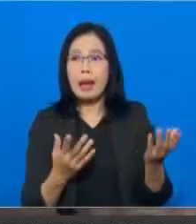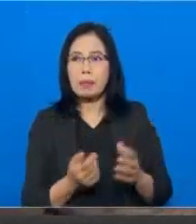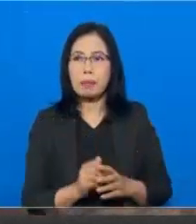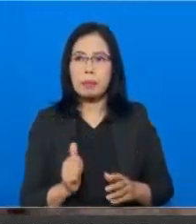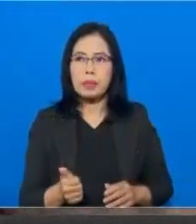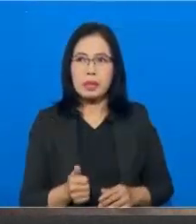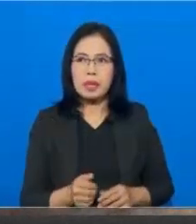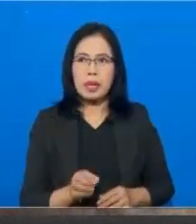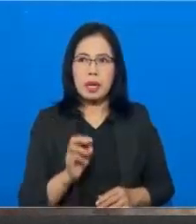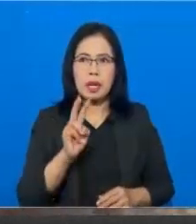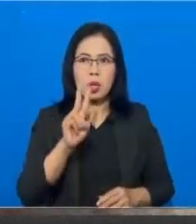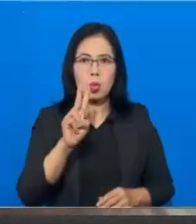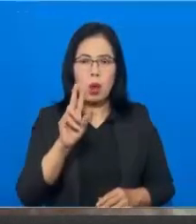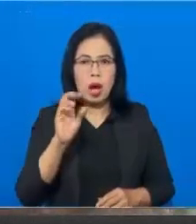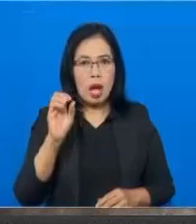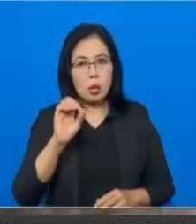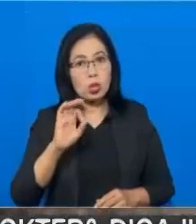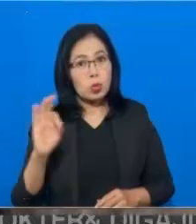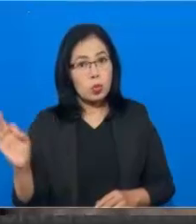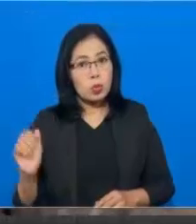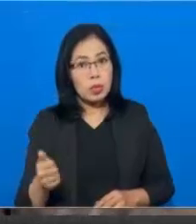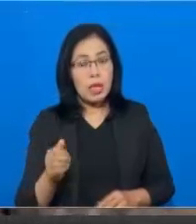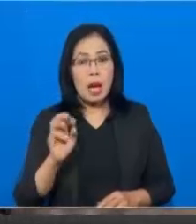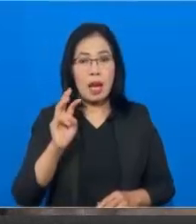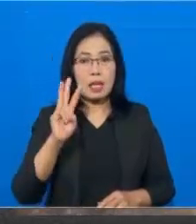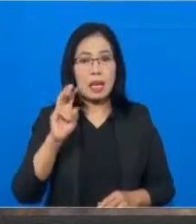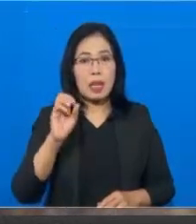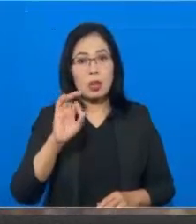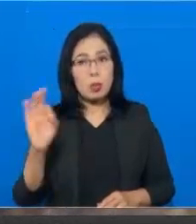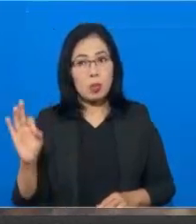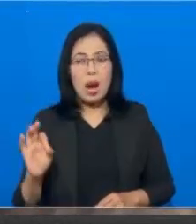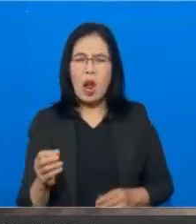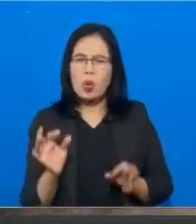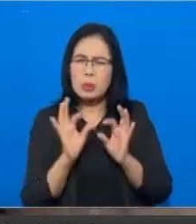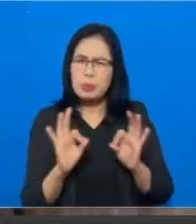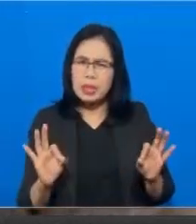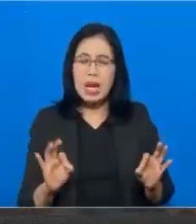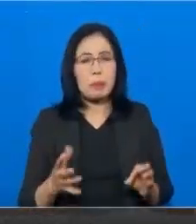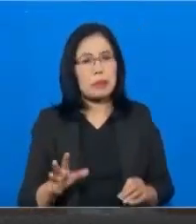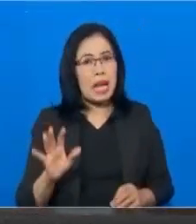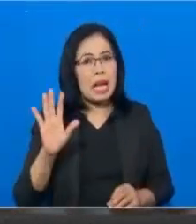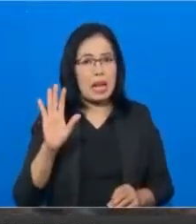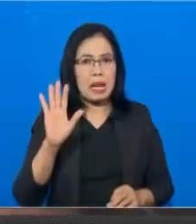200, 300, kalau sepi ya 100, ya 50, tergantung.